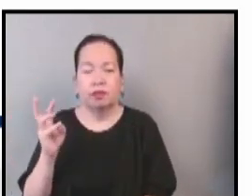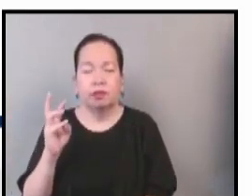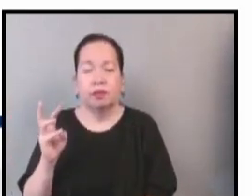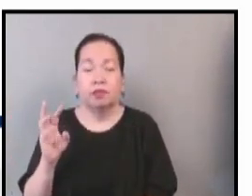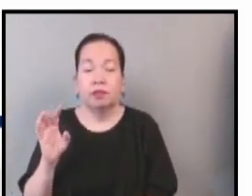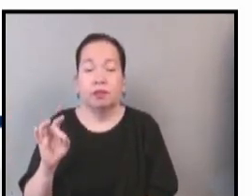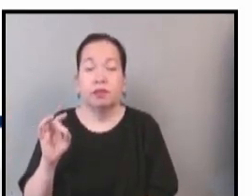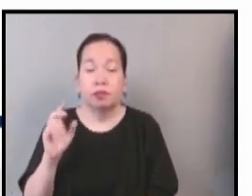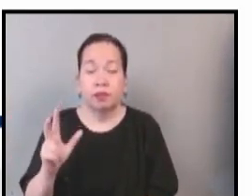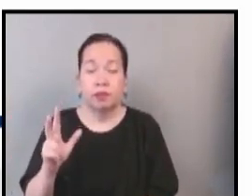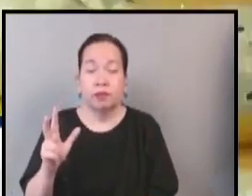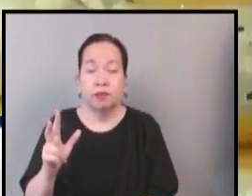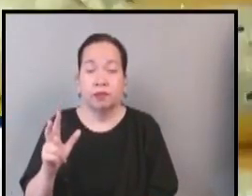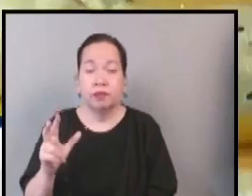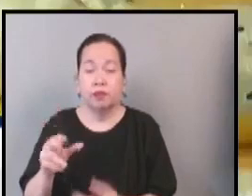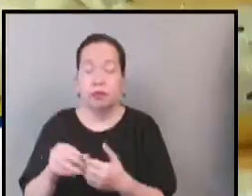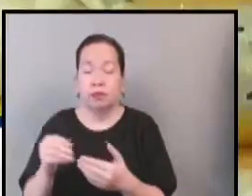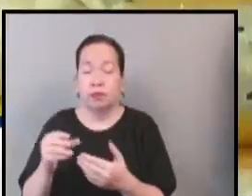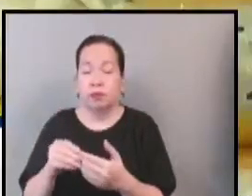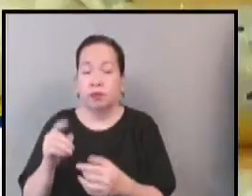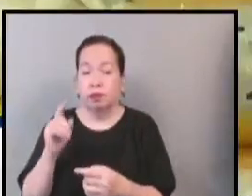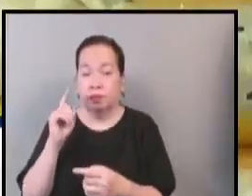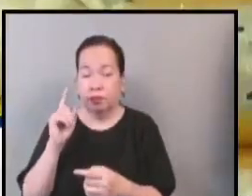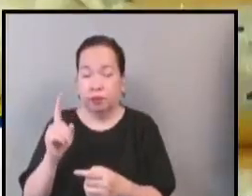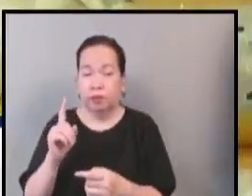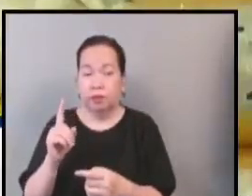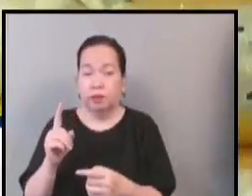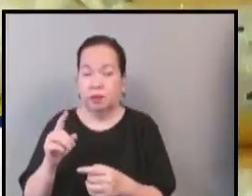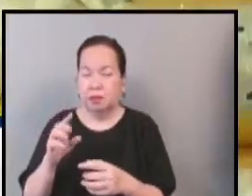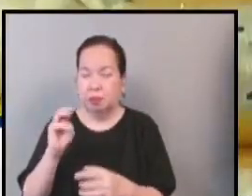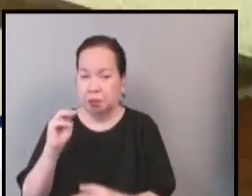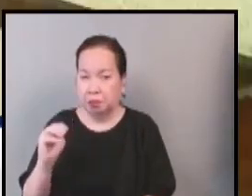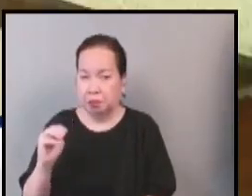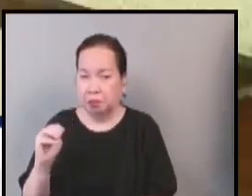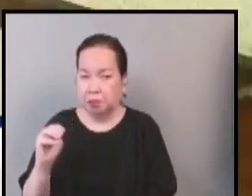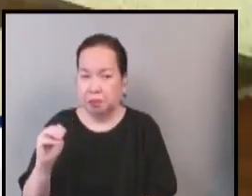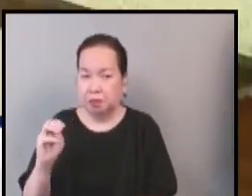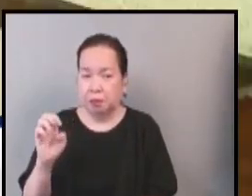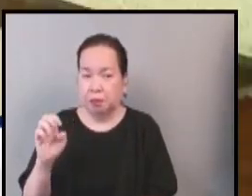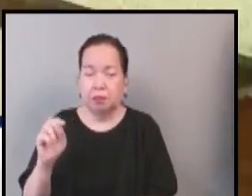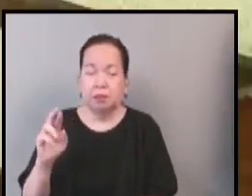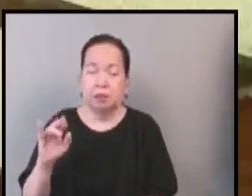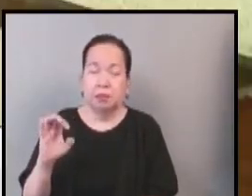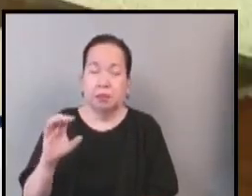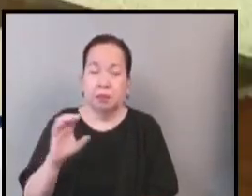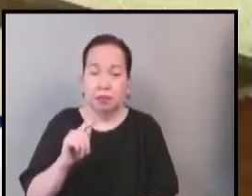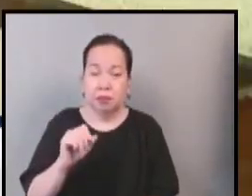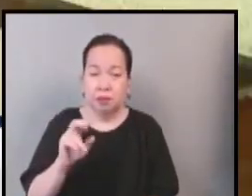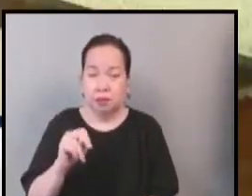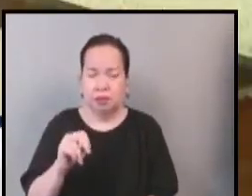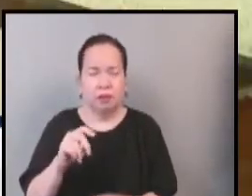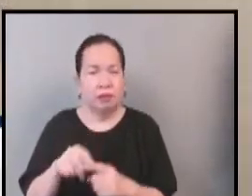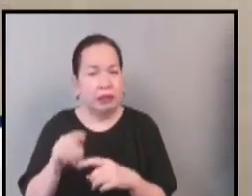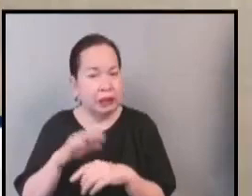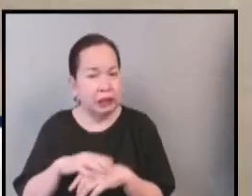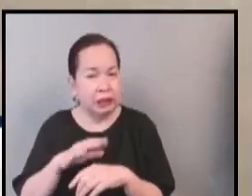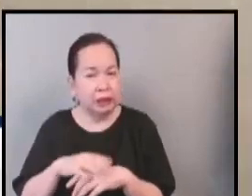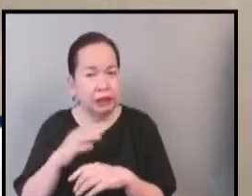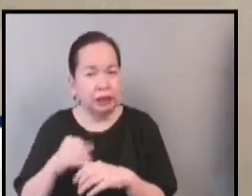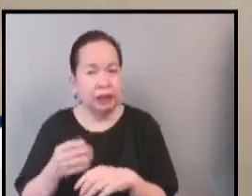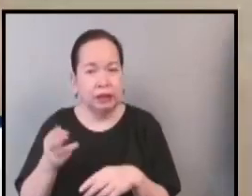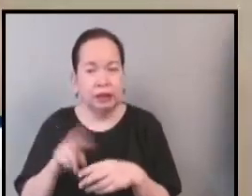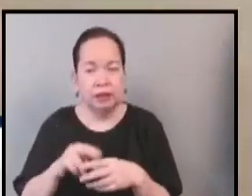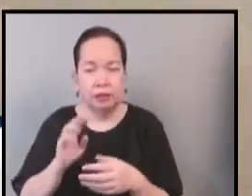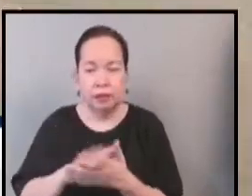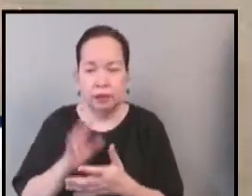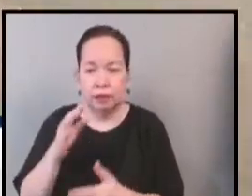$683 per metric ton CIF. Pero babala ng SINAG, posible pang magmahal ang presyo ng bigas sa harap ng pagsirit ang